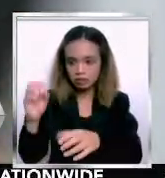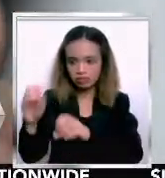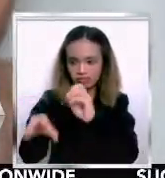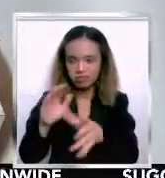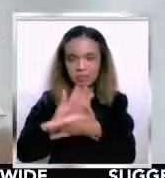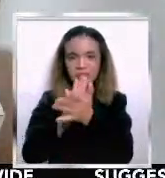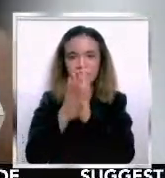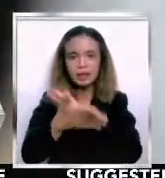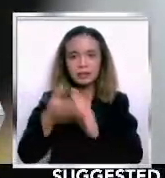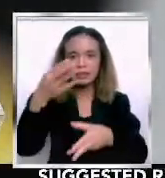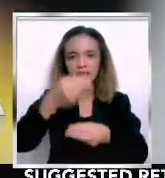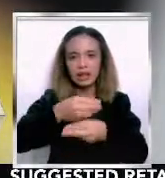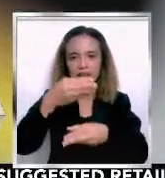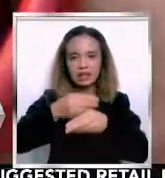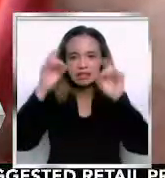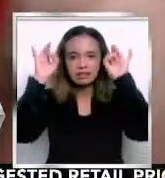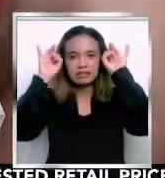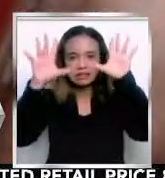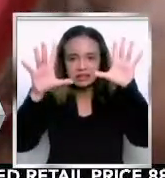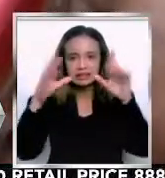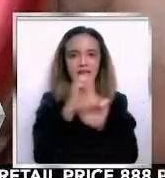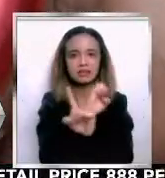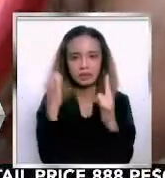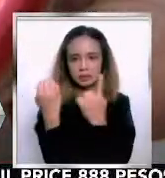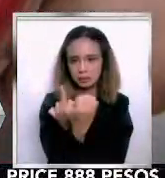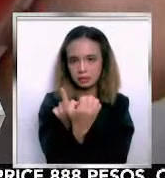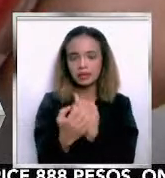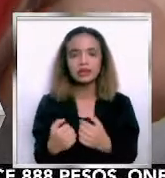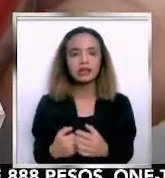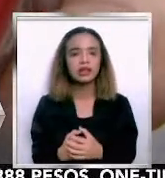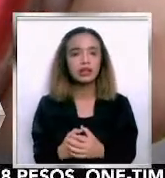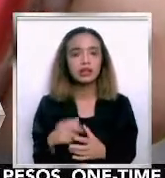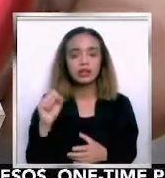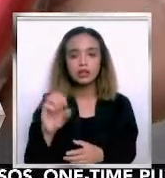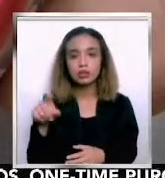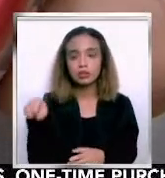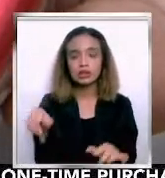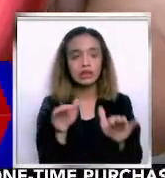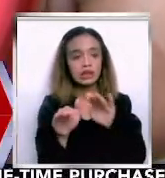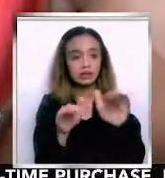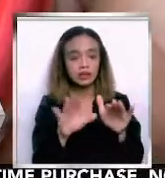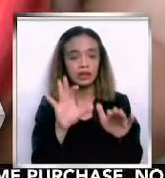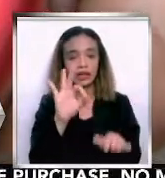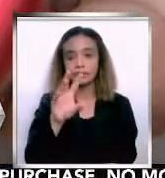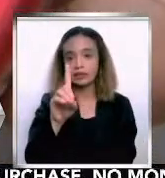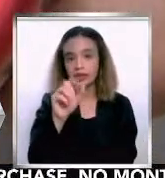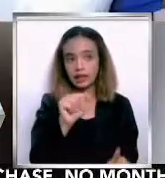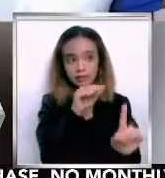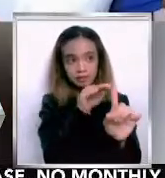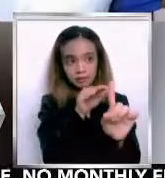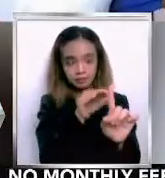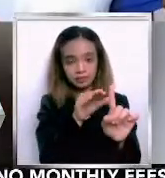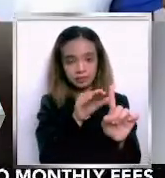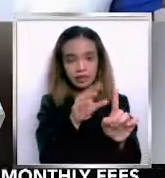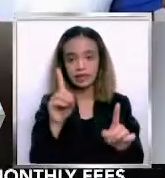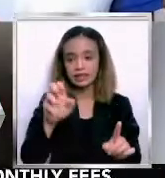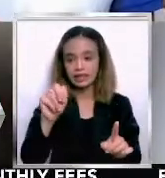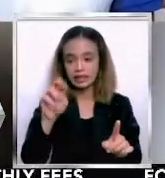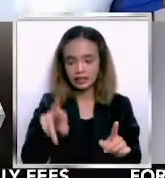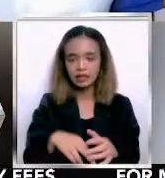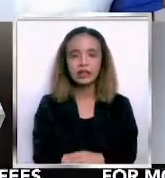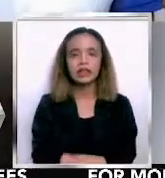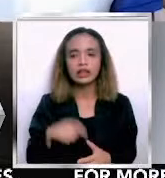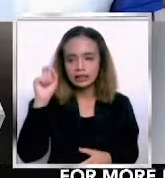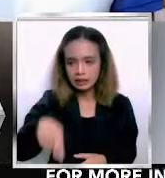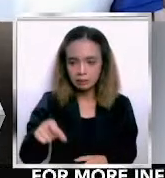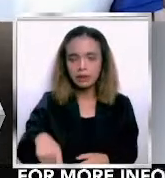dagdag peligro raw ito sa kapaligiran. Panawagan ng Bank Toxic sa Food and Drug Administration at DENR. Maglabas ng abiso